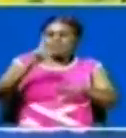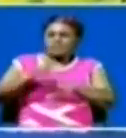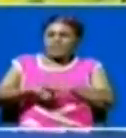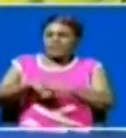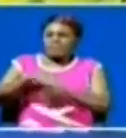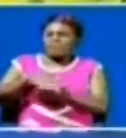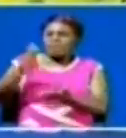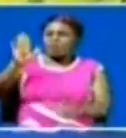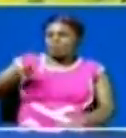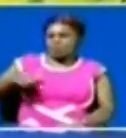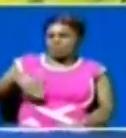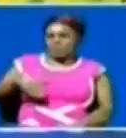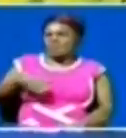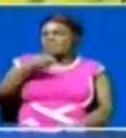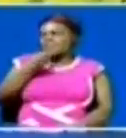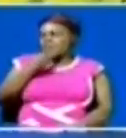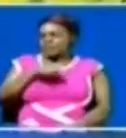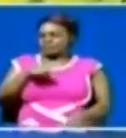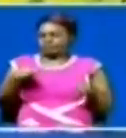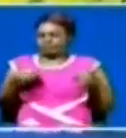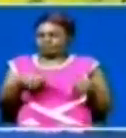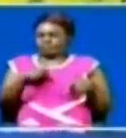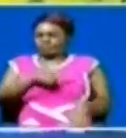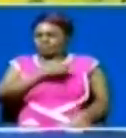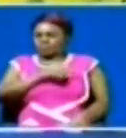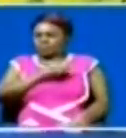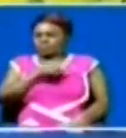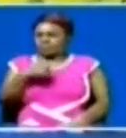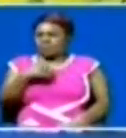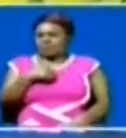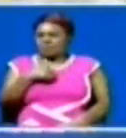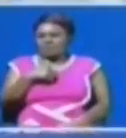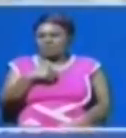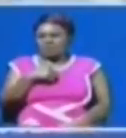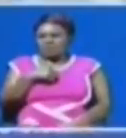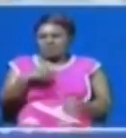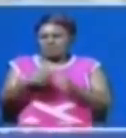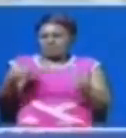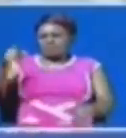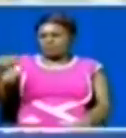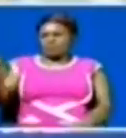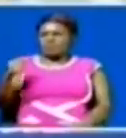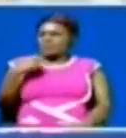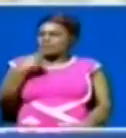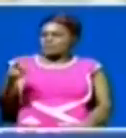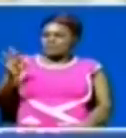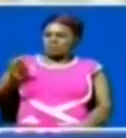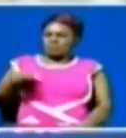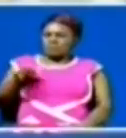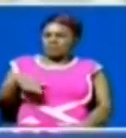wengi wanaona watalemewa. Ndiyo wanakataa kupitisha. Kwa hivyo nawaambia